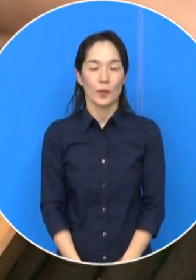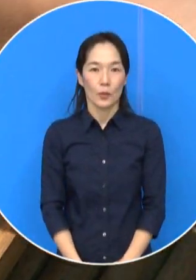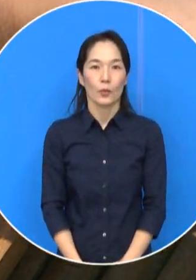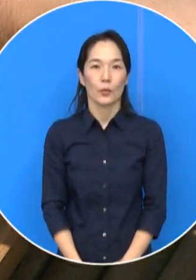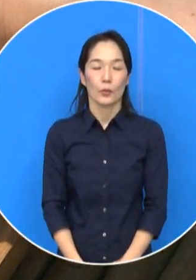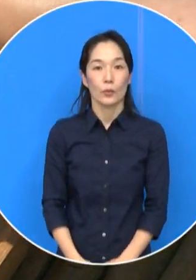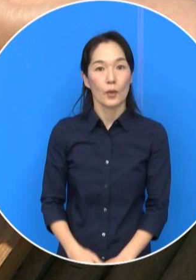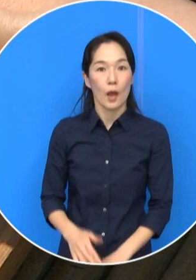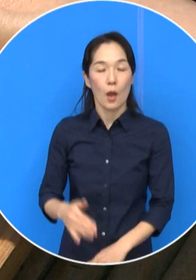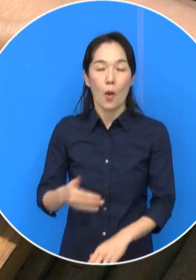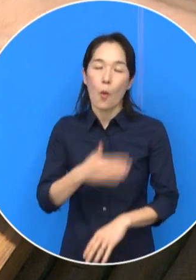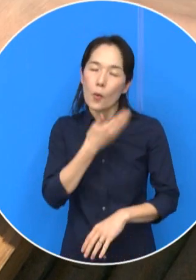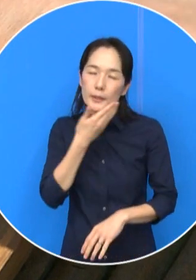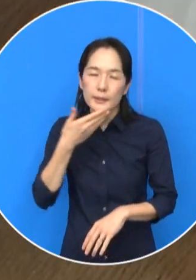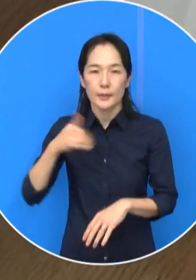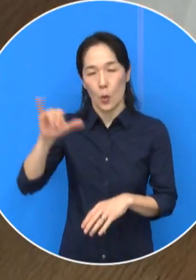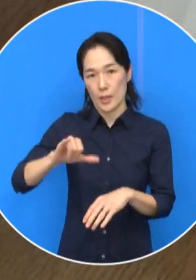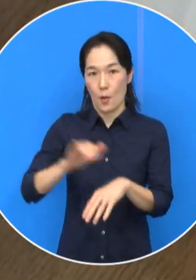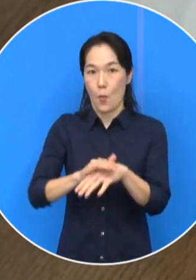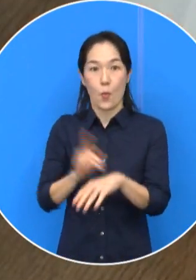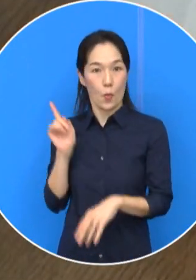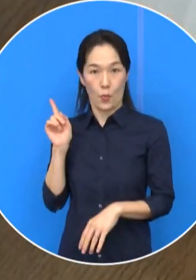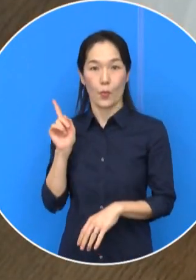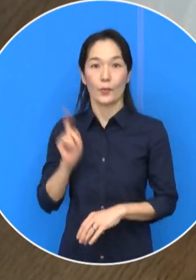お湯を茶碗の中に入れて、